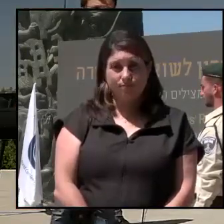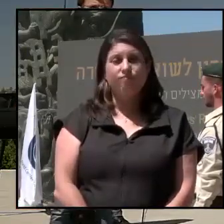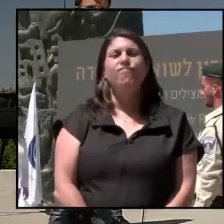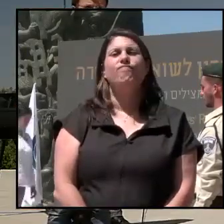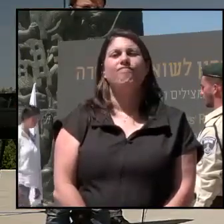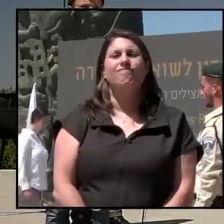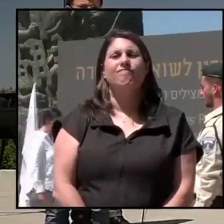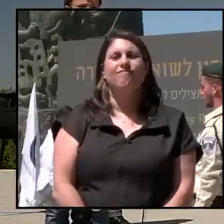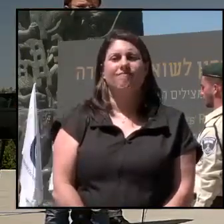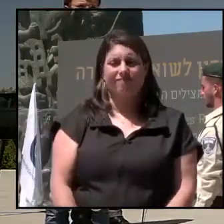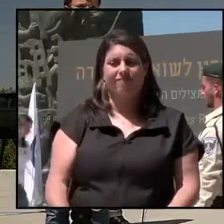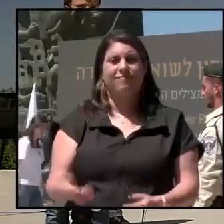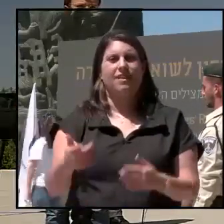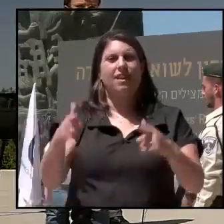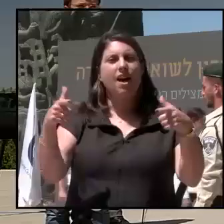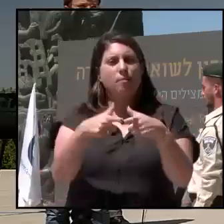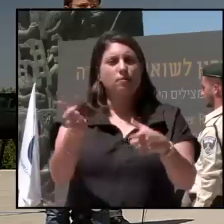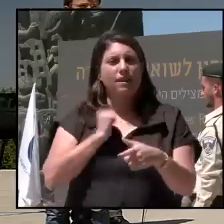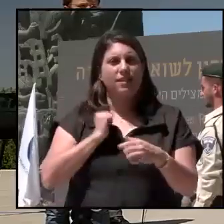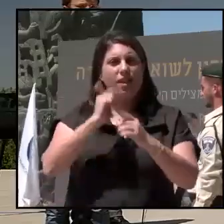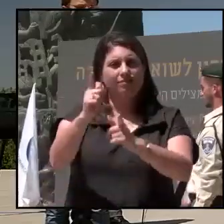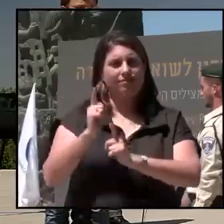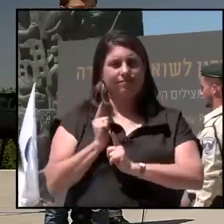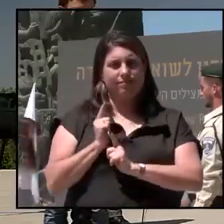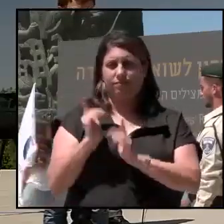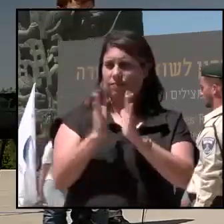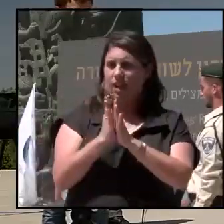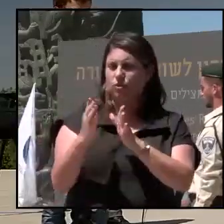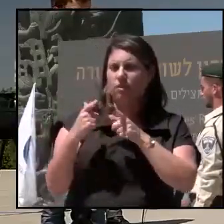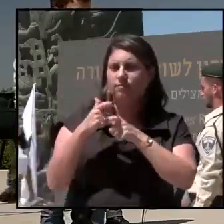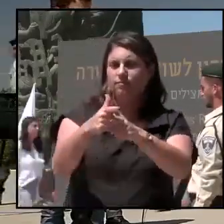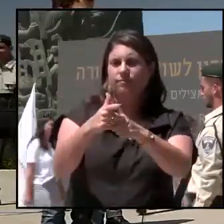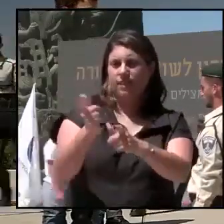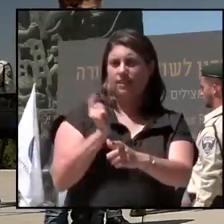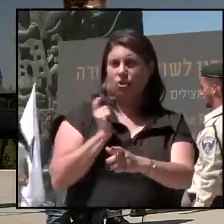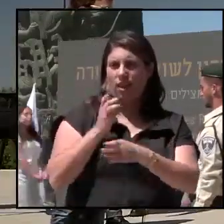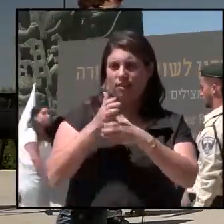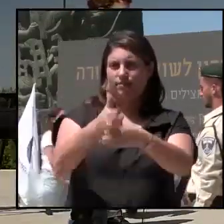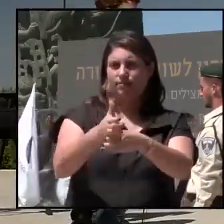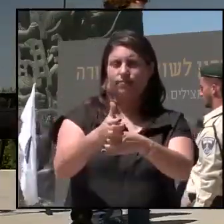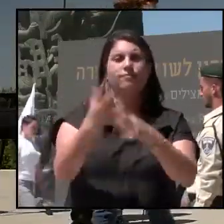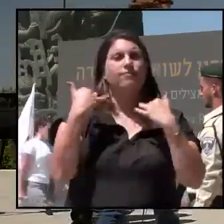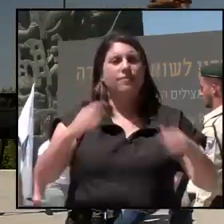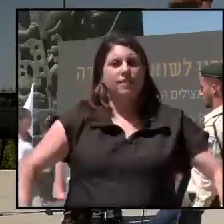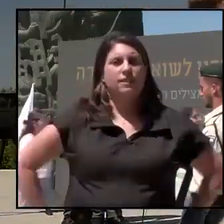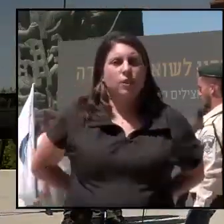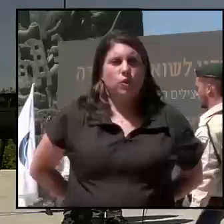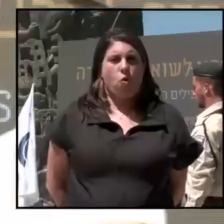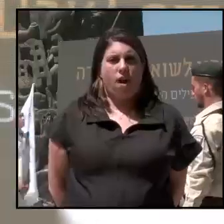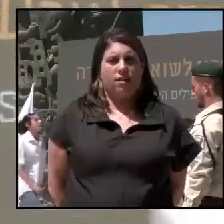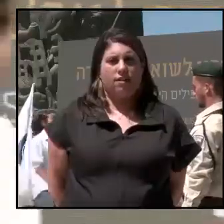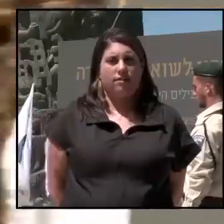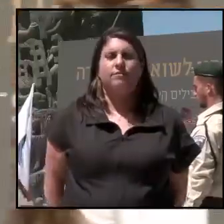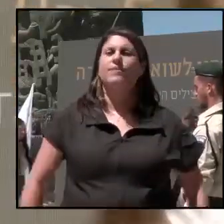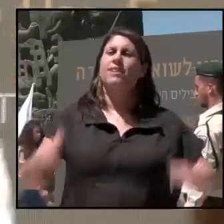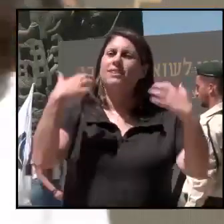תיב את נשקו, תיב, שיק. שמר יציג את נשקו, תיב, שיק. שמר יבוא לנוח, מאוד נוח.